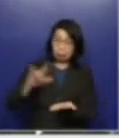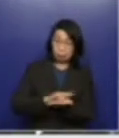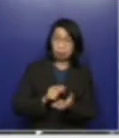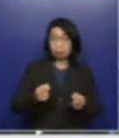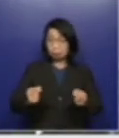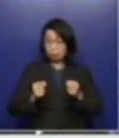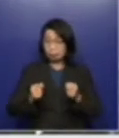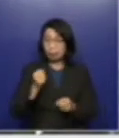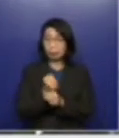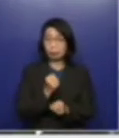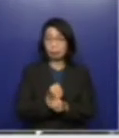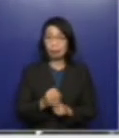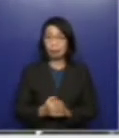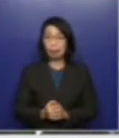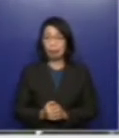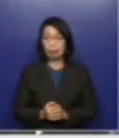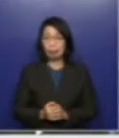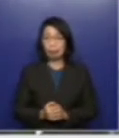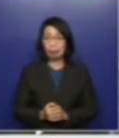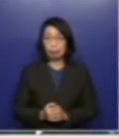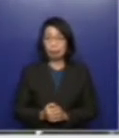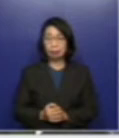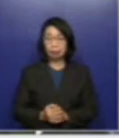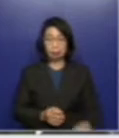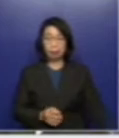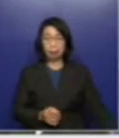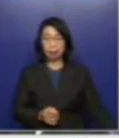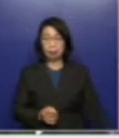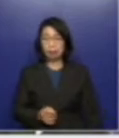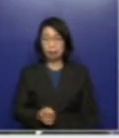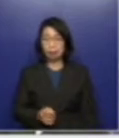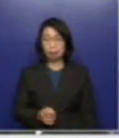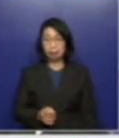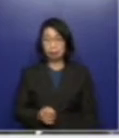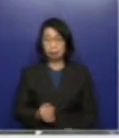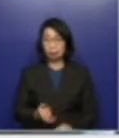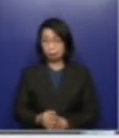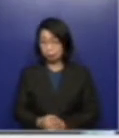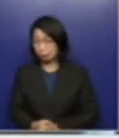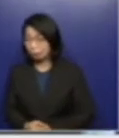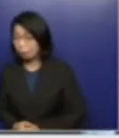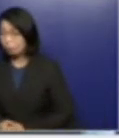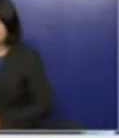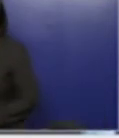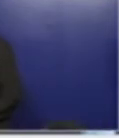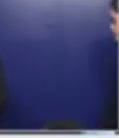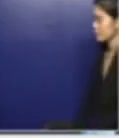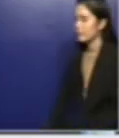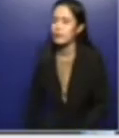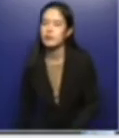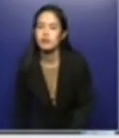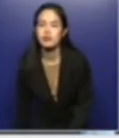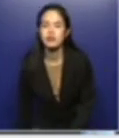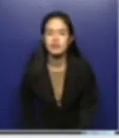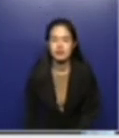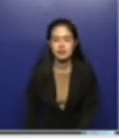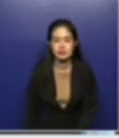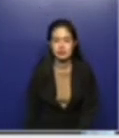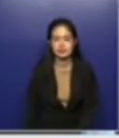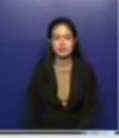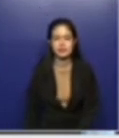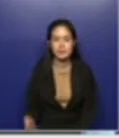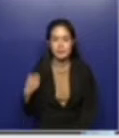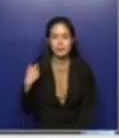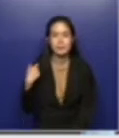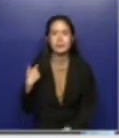ารนำยานพาหนะเข้ามาเป็นคู่ยานพาหนะได้สิทธิพิเศษในข้อ5ตามนั้นก็มี